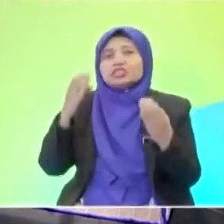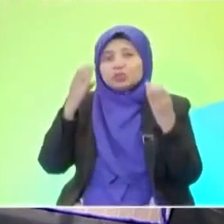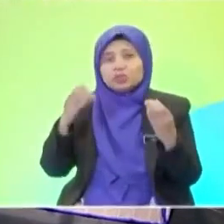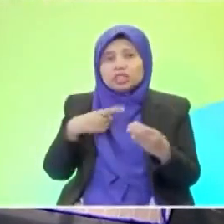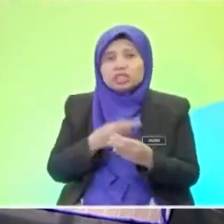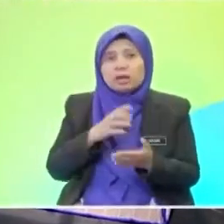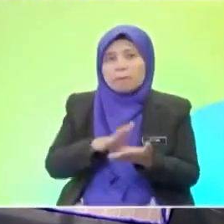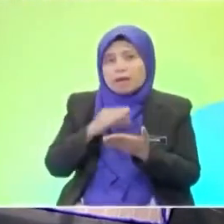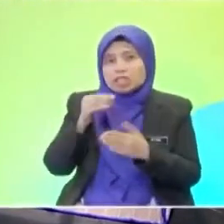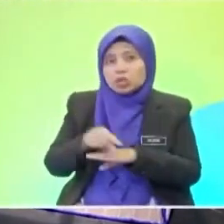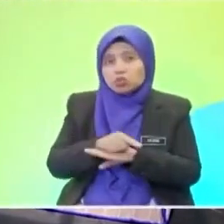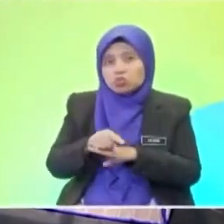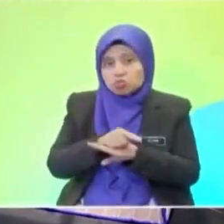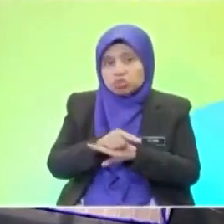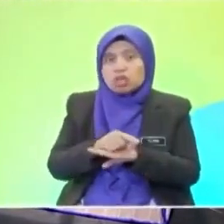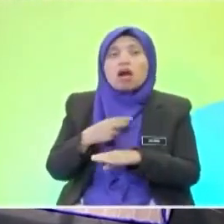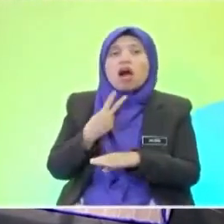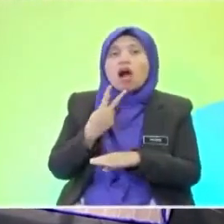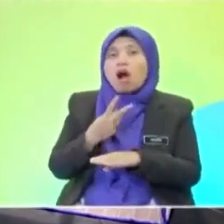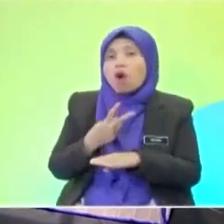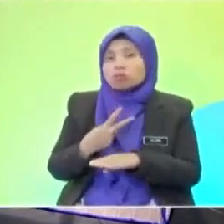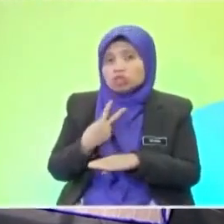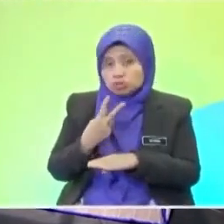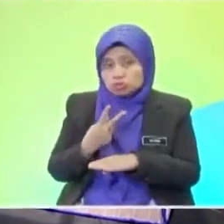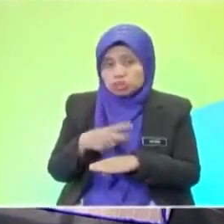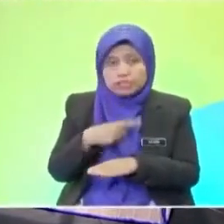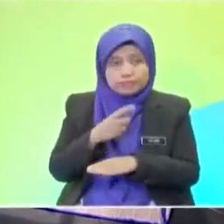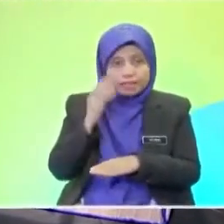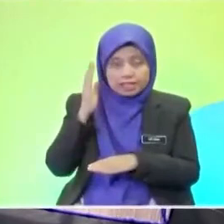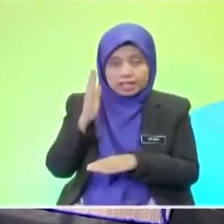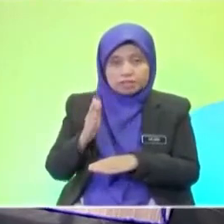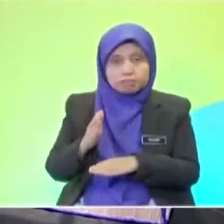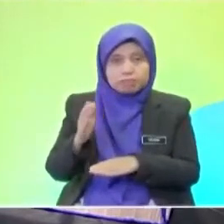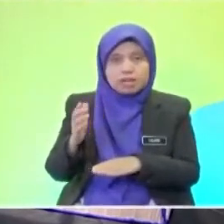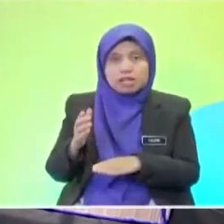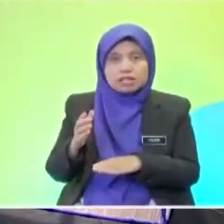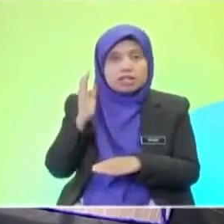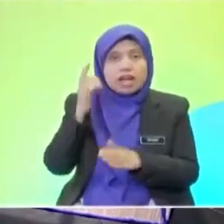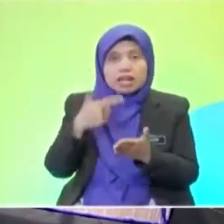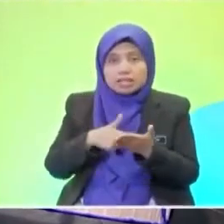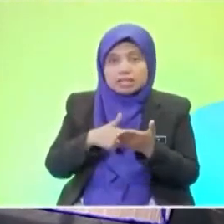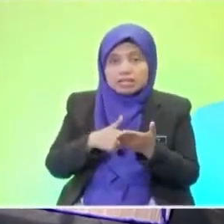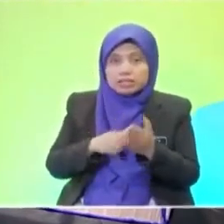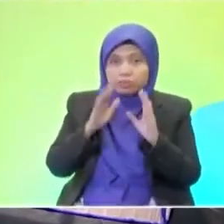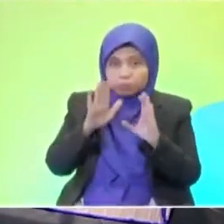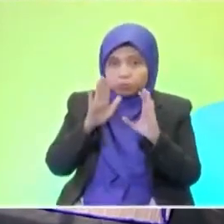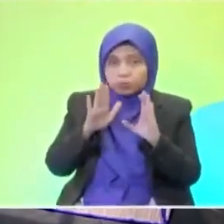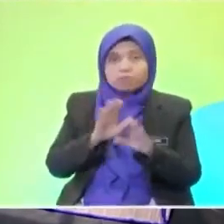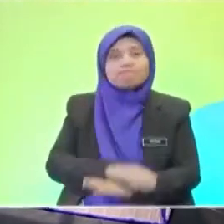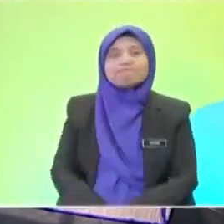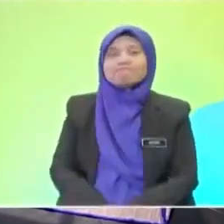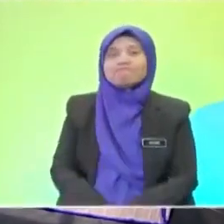menggunakan audio Betul tapi dia enggak risau banyak lagi yang kita kedengar selepas ini jauh kita buat diberi hadiah dulu hanya di TVM jangan